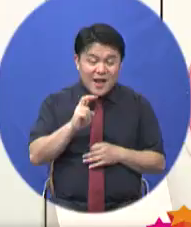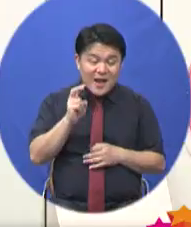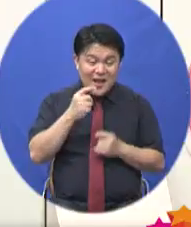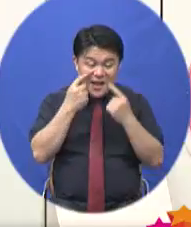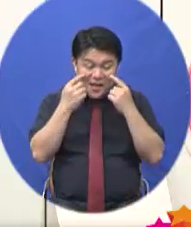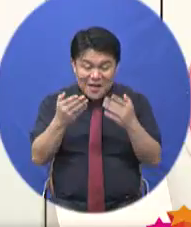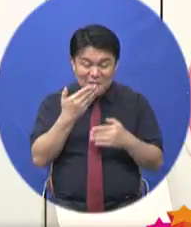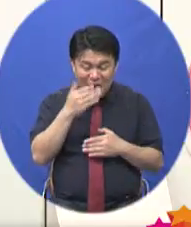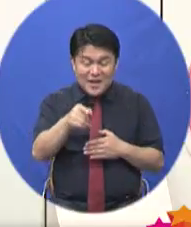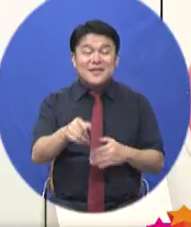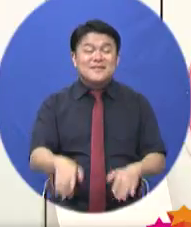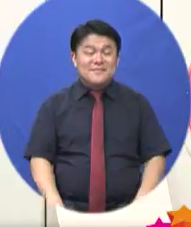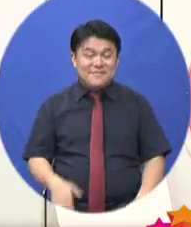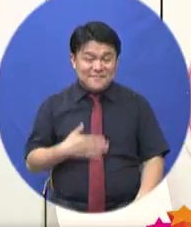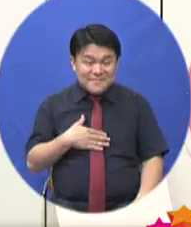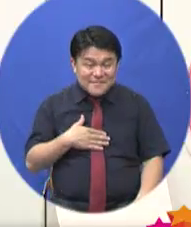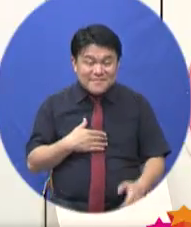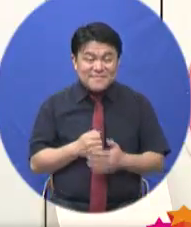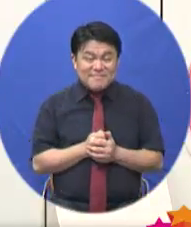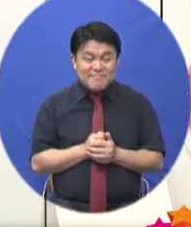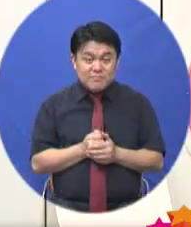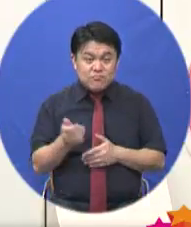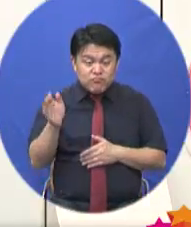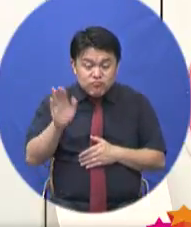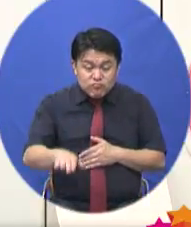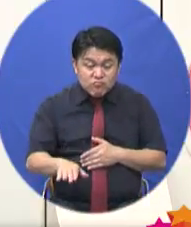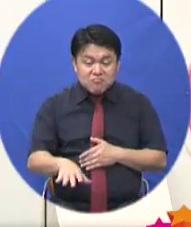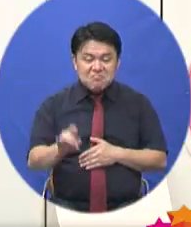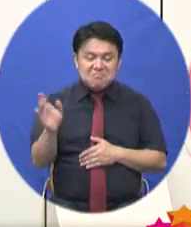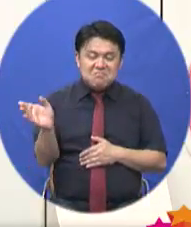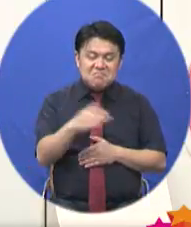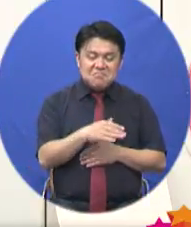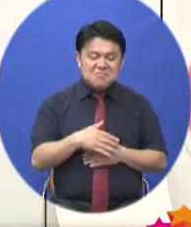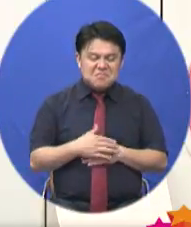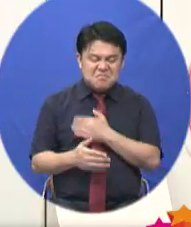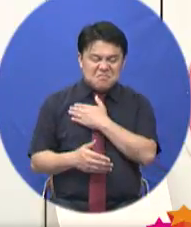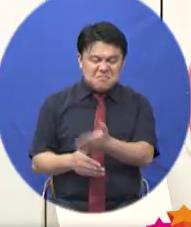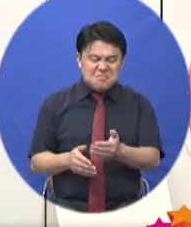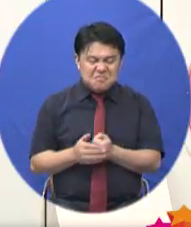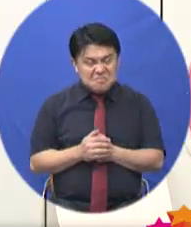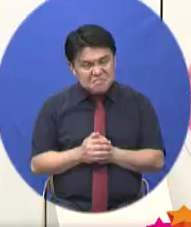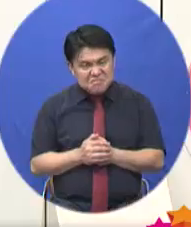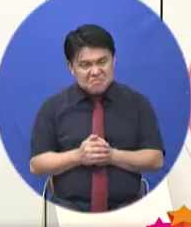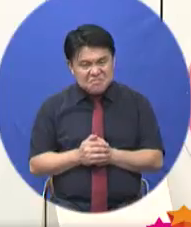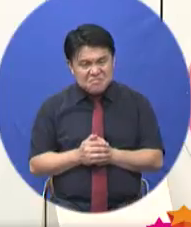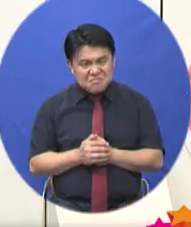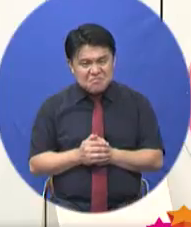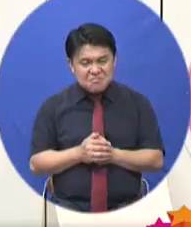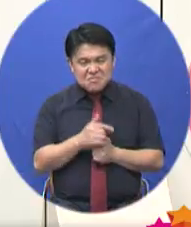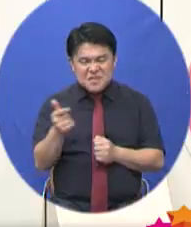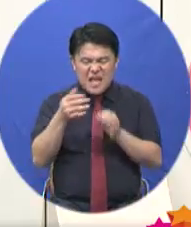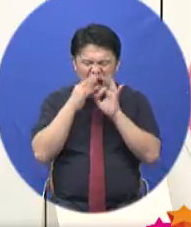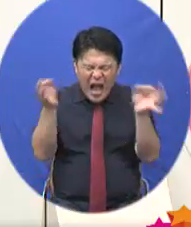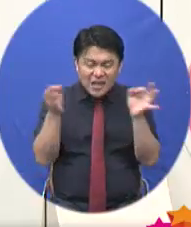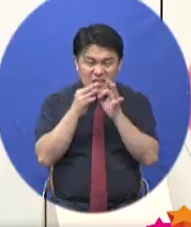들어가면서 정확하게 할 수 있게 감상을 하면서. 그렇죠. 근데 네. 처음부터 내 노래가 네. 크게 소리